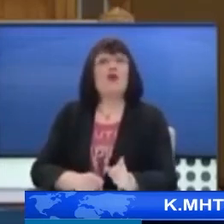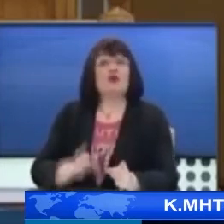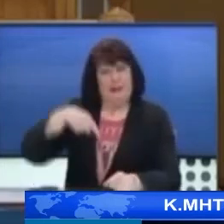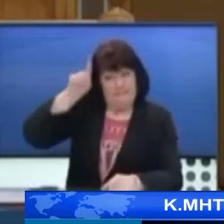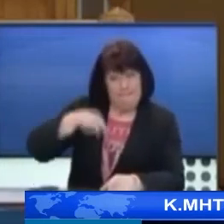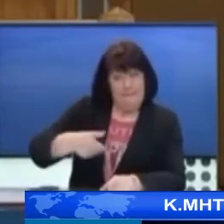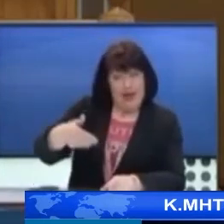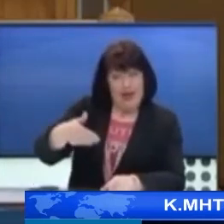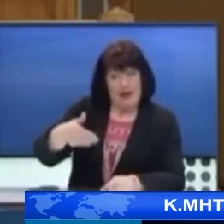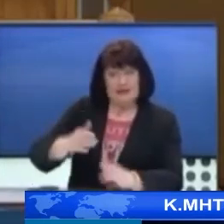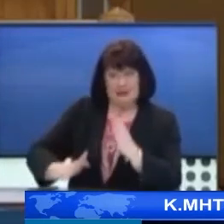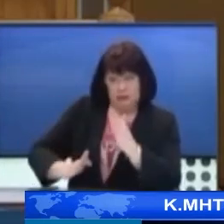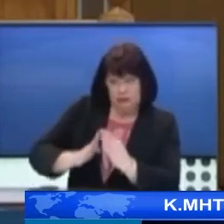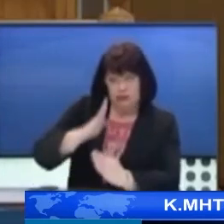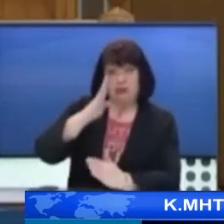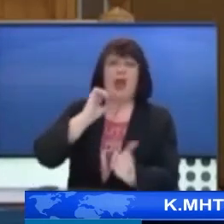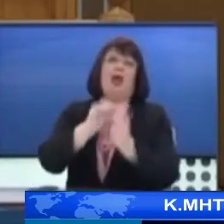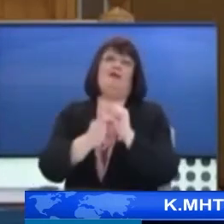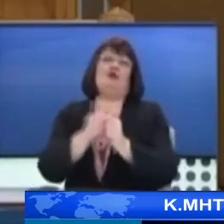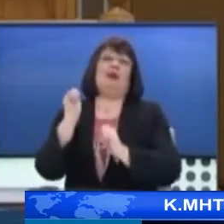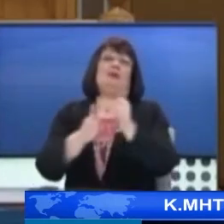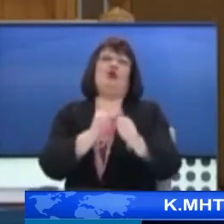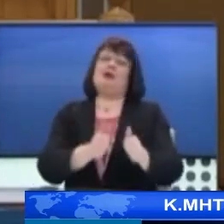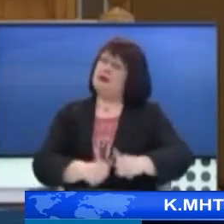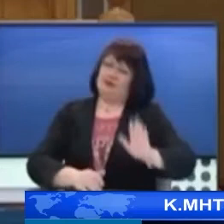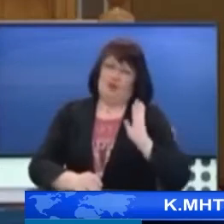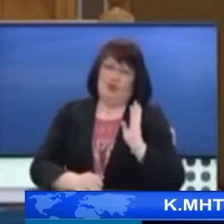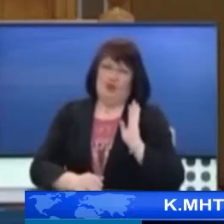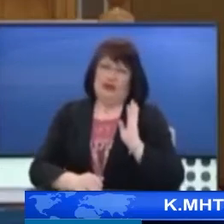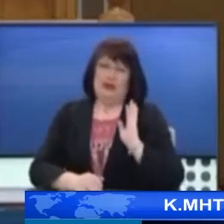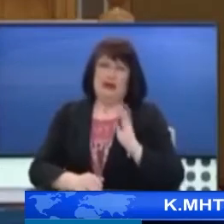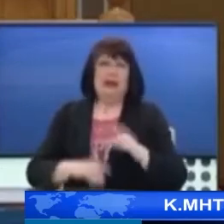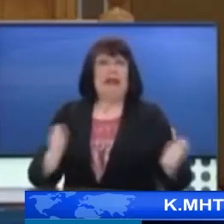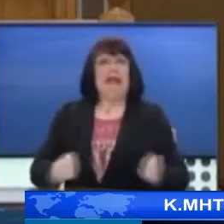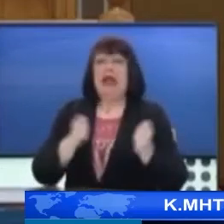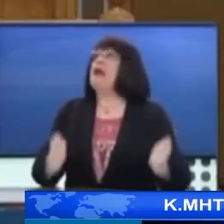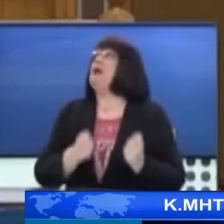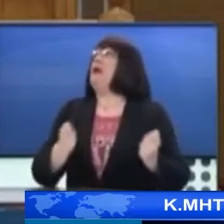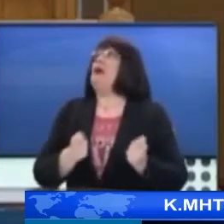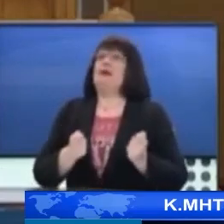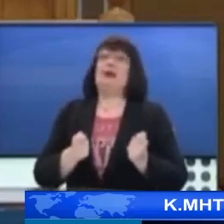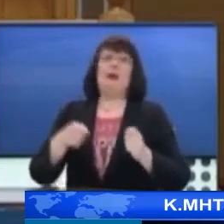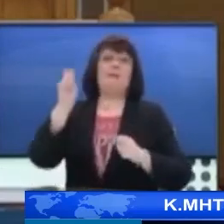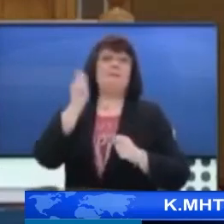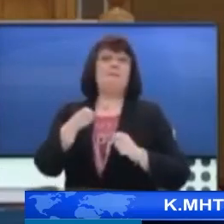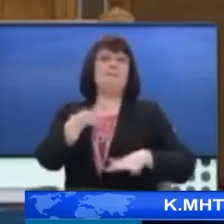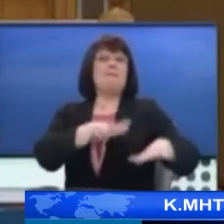ανάκαμψη της επόμενης μέρας θα είναι αυτόματη ή θα υλοποιηθεί με κάποιο μαγικό τρόπο η θεωρία